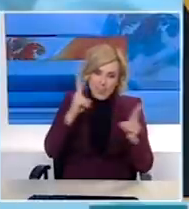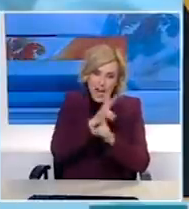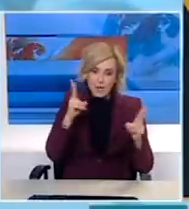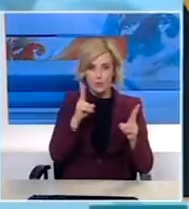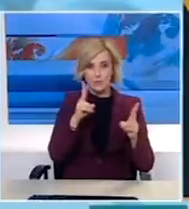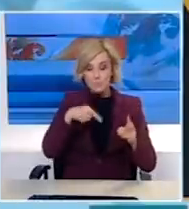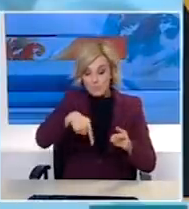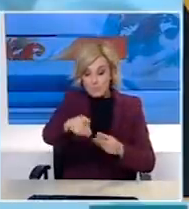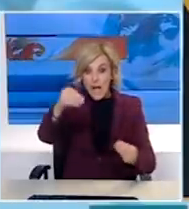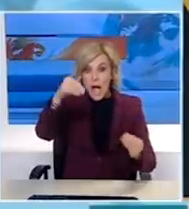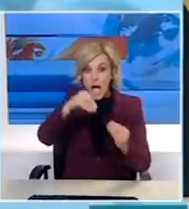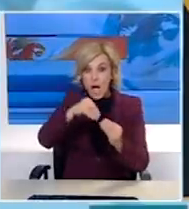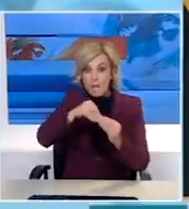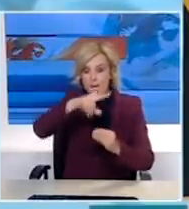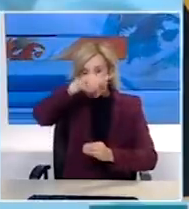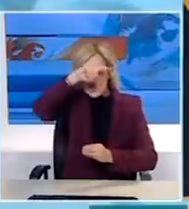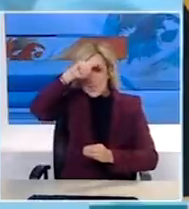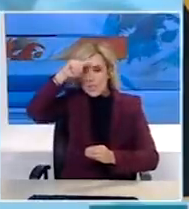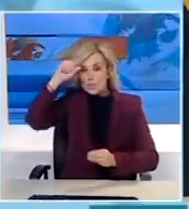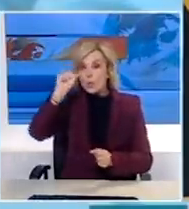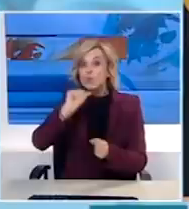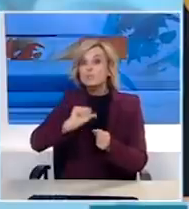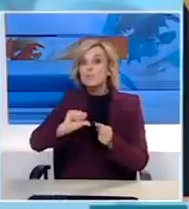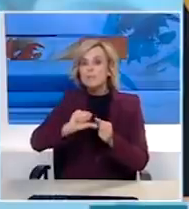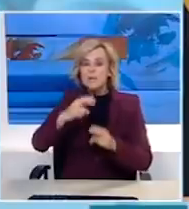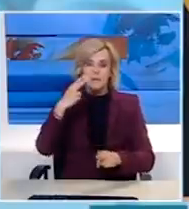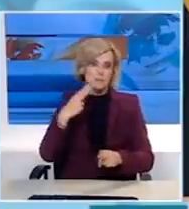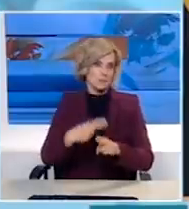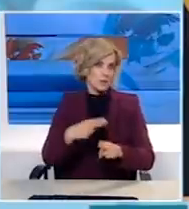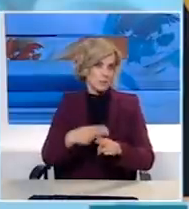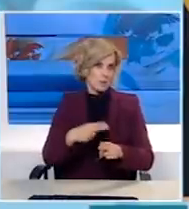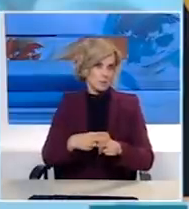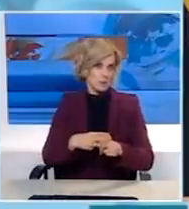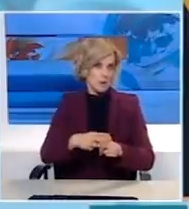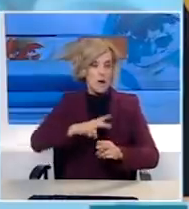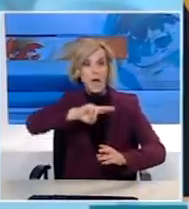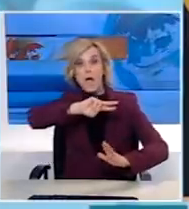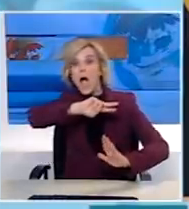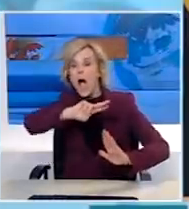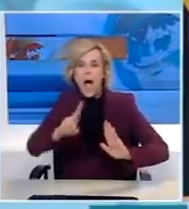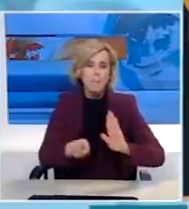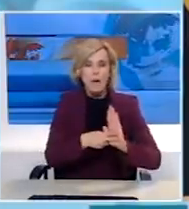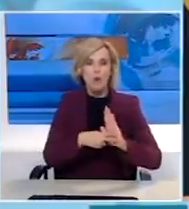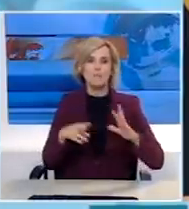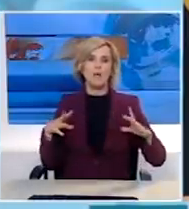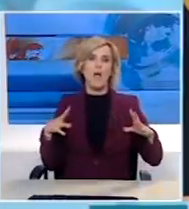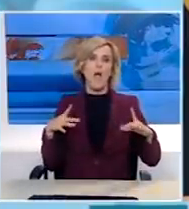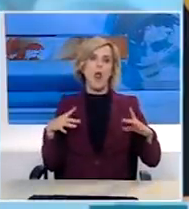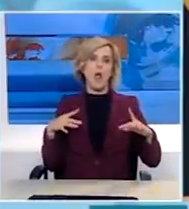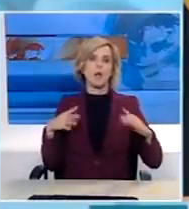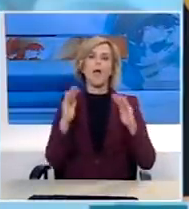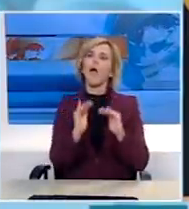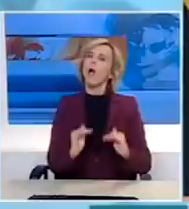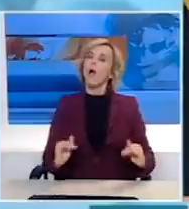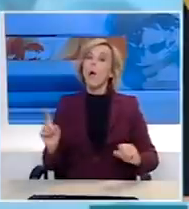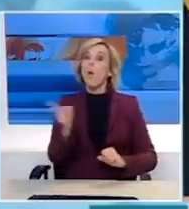ο Απρίλης θα είναι ο πιο δύσκολος αλλά και ο πιο κρίσιμος μήνας. Δεν επιτρέπεται κανένας εφησυχασμός. Μα κανένας